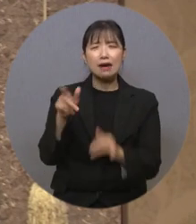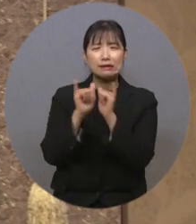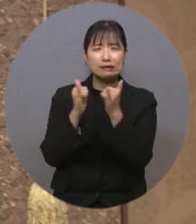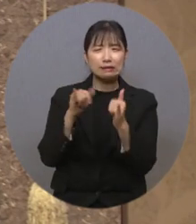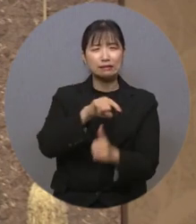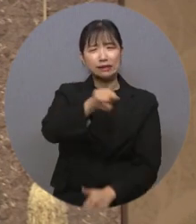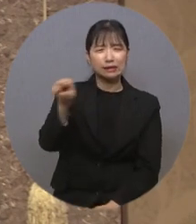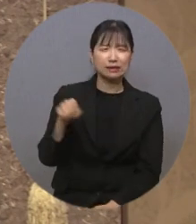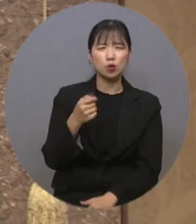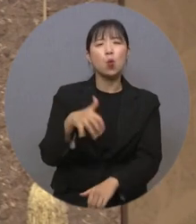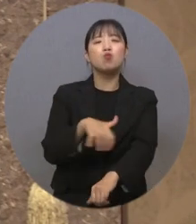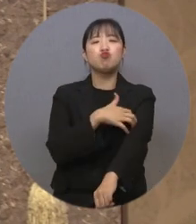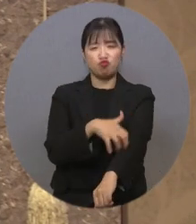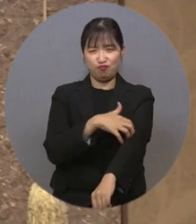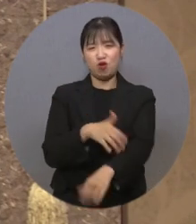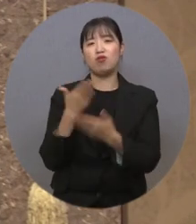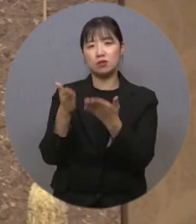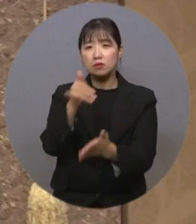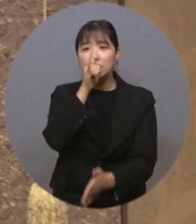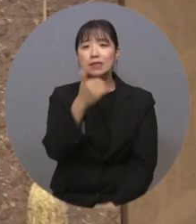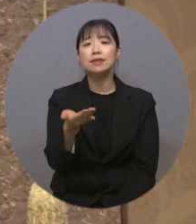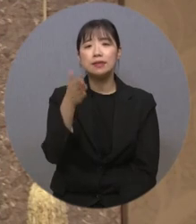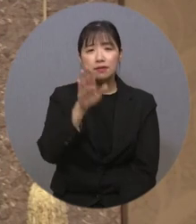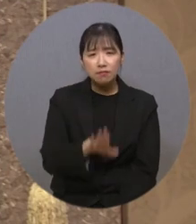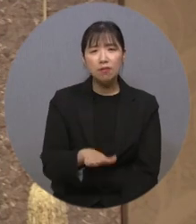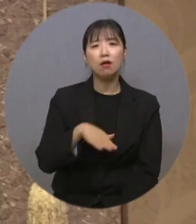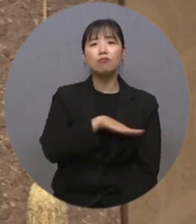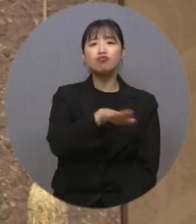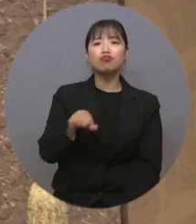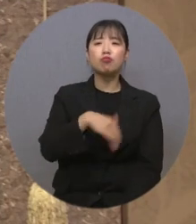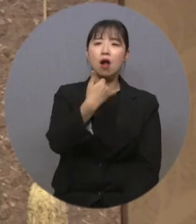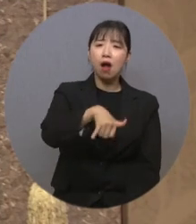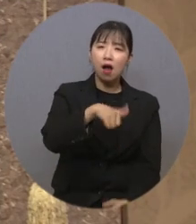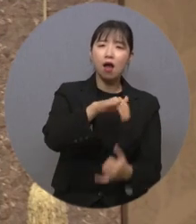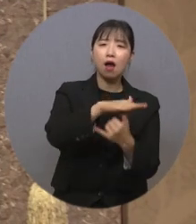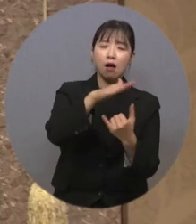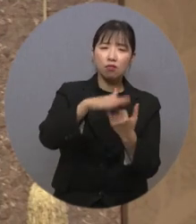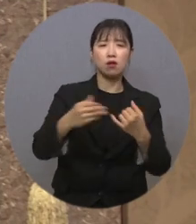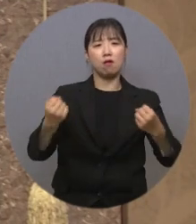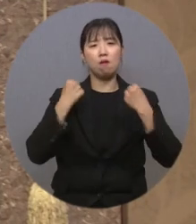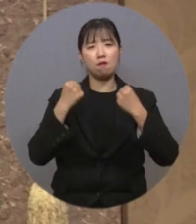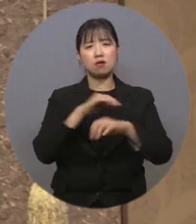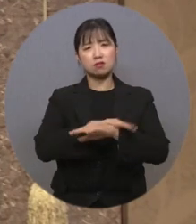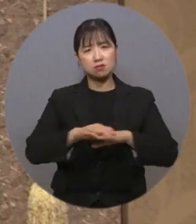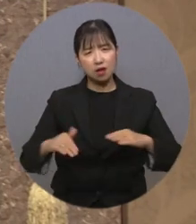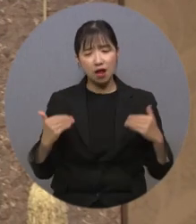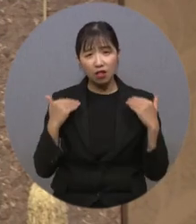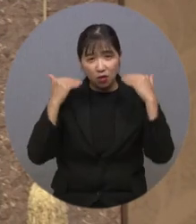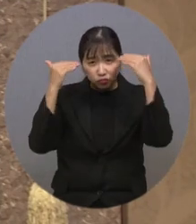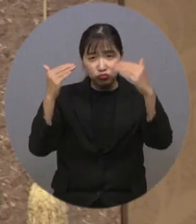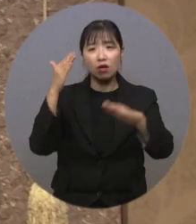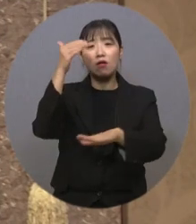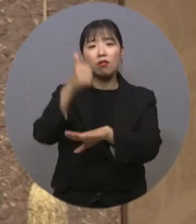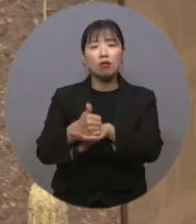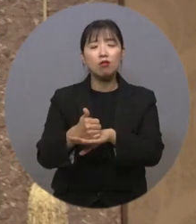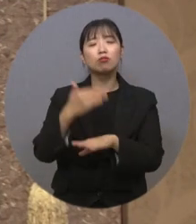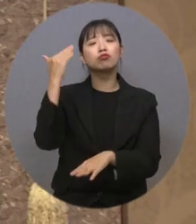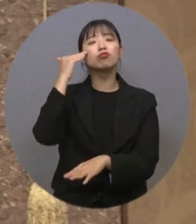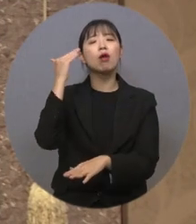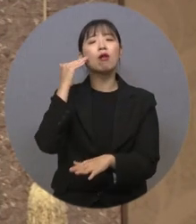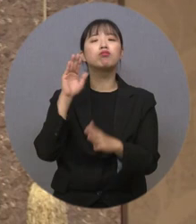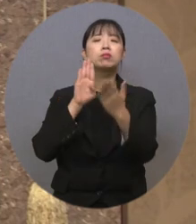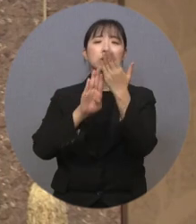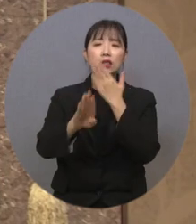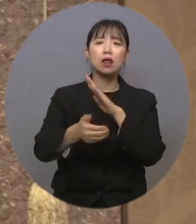조금 불편함을 줄 수가 있겠지만 우리 아이들이 건강하게 잘 성장을 해야 네.